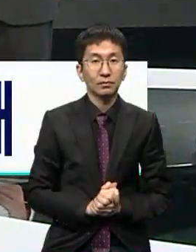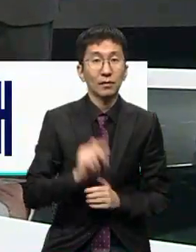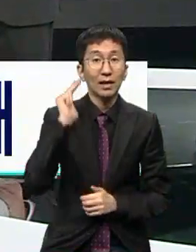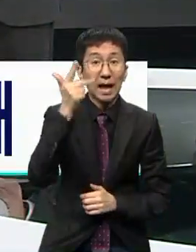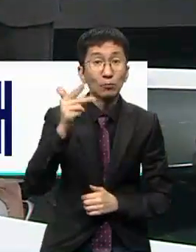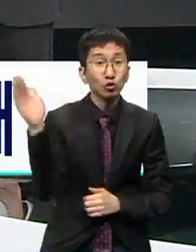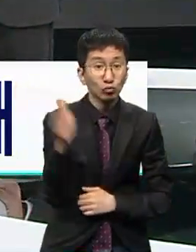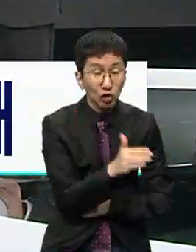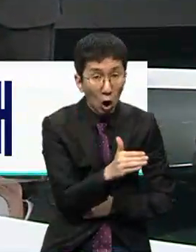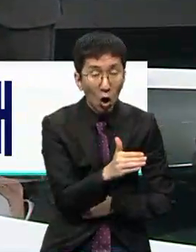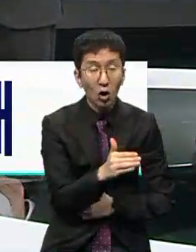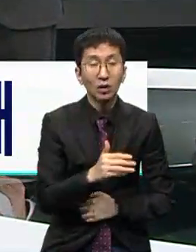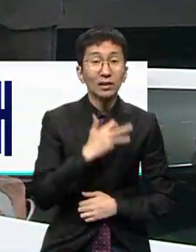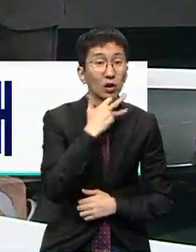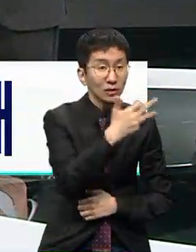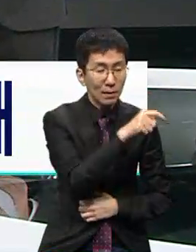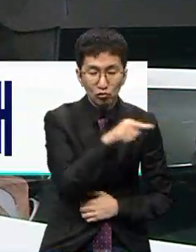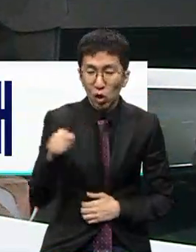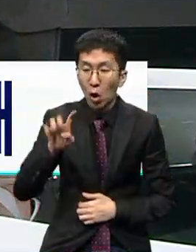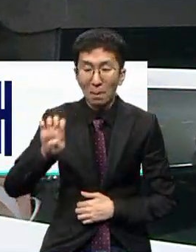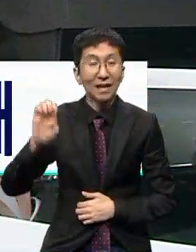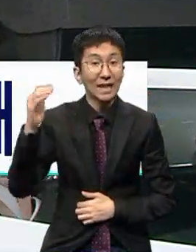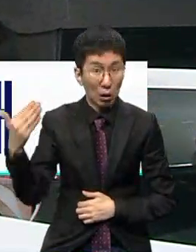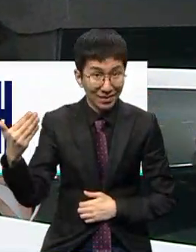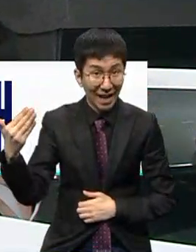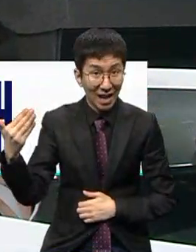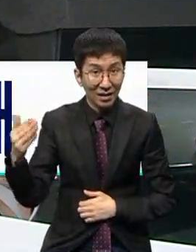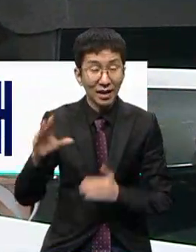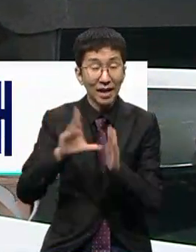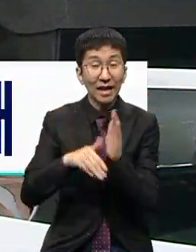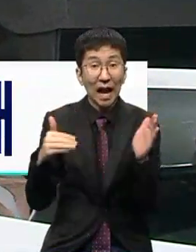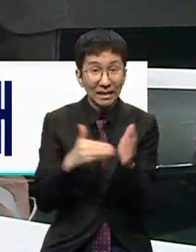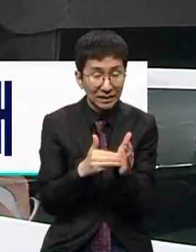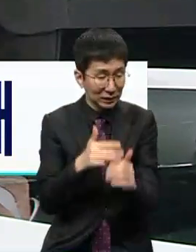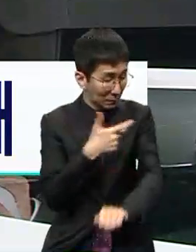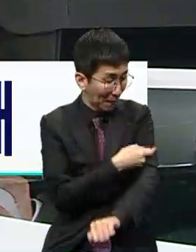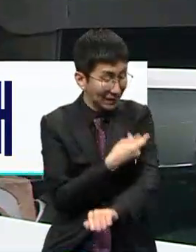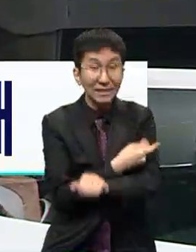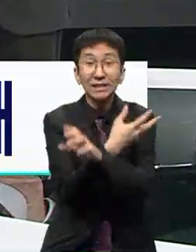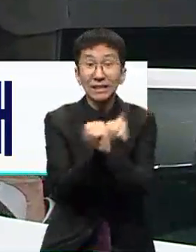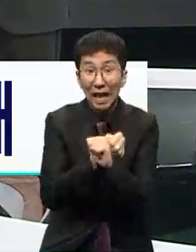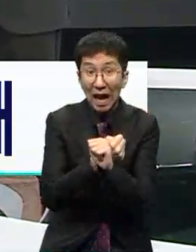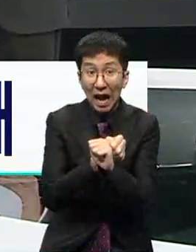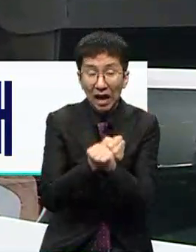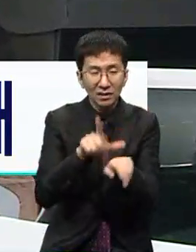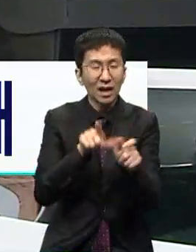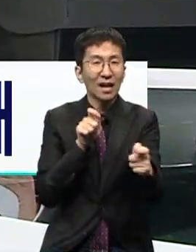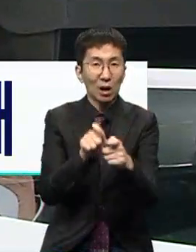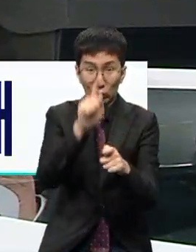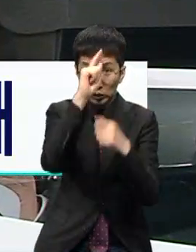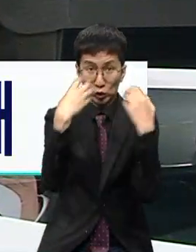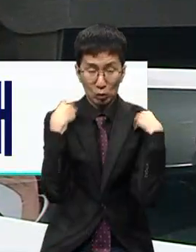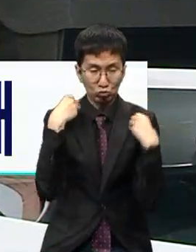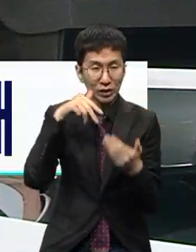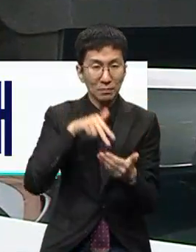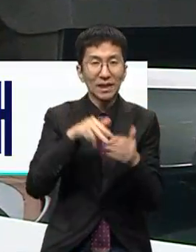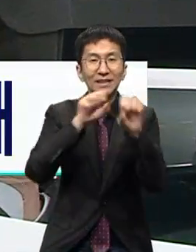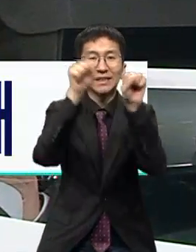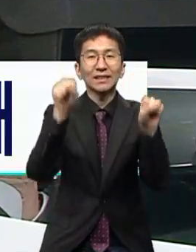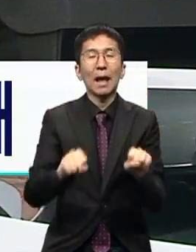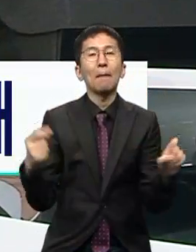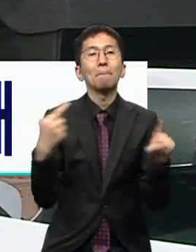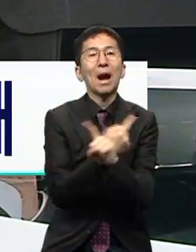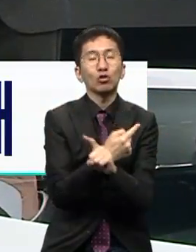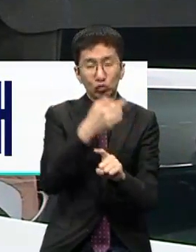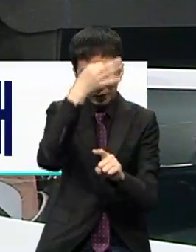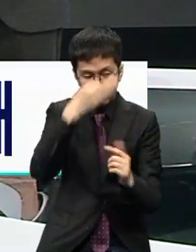다음주 시작되는 18살 부터 49살 까지 백신 예약을 앞두고 정보가 예약 시스템을 개선했다